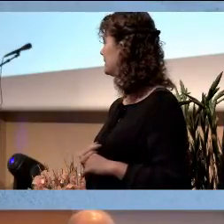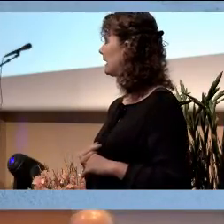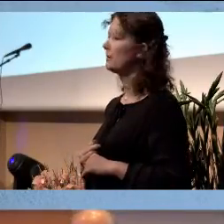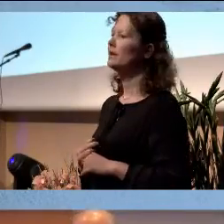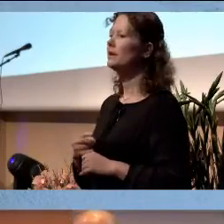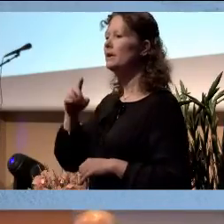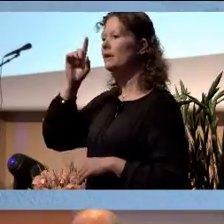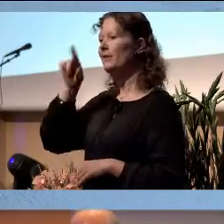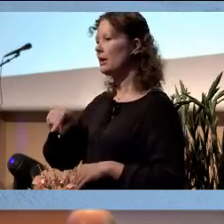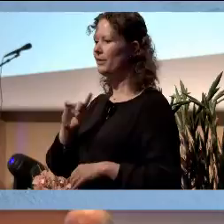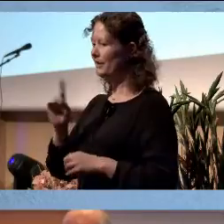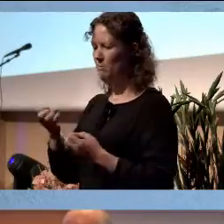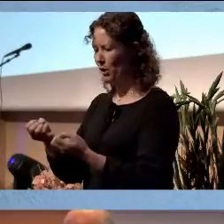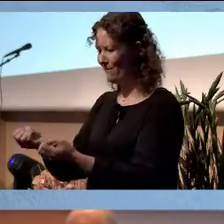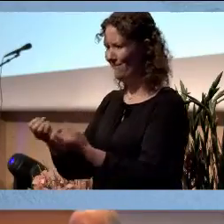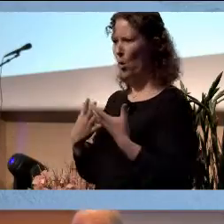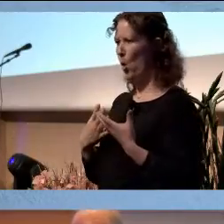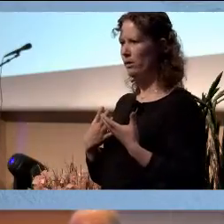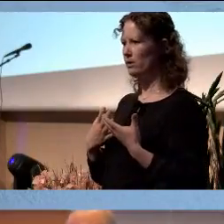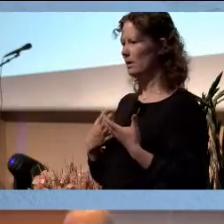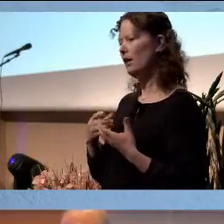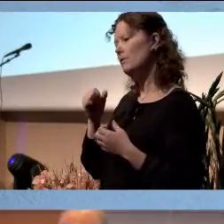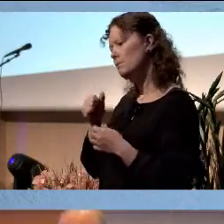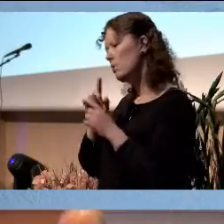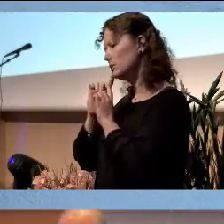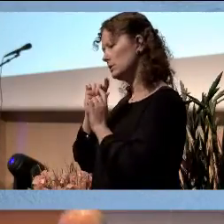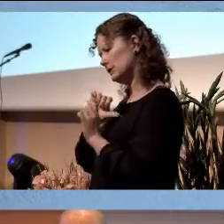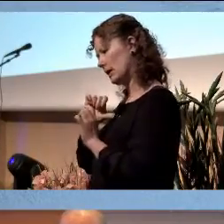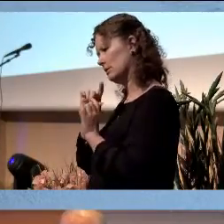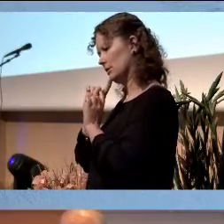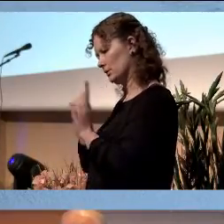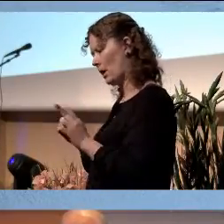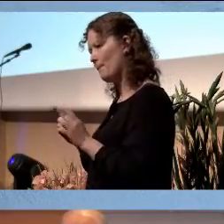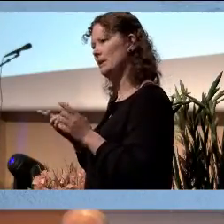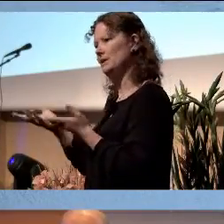Vi kan ikke bare få det, vi er nødt til å skape det sammen.